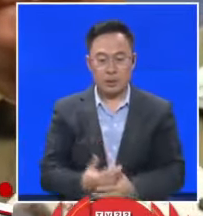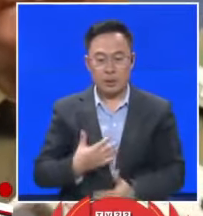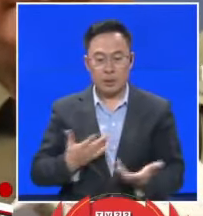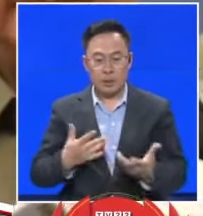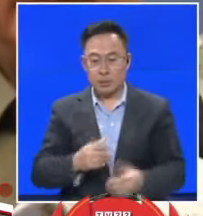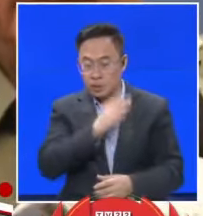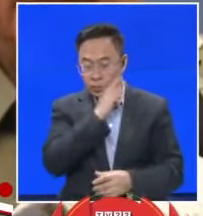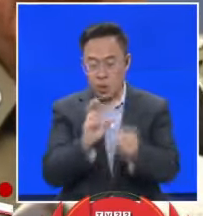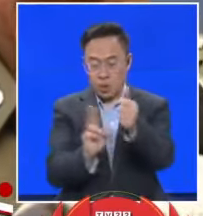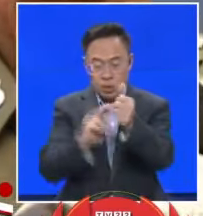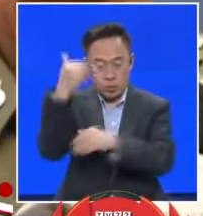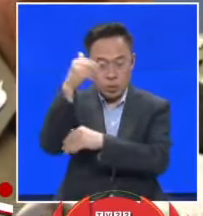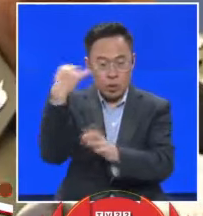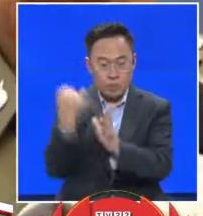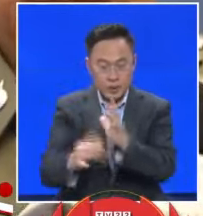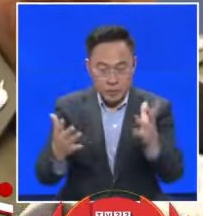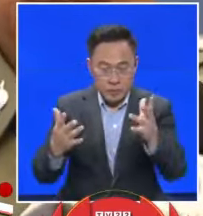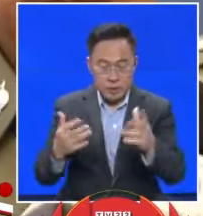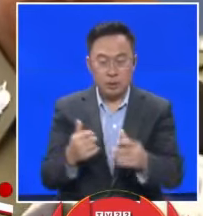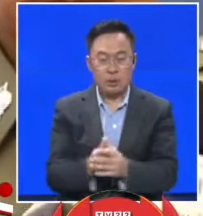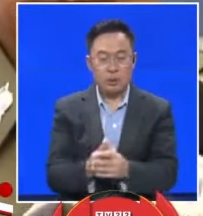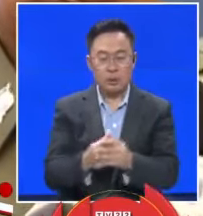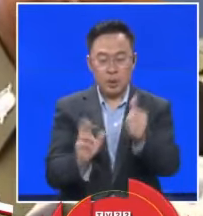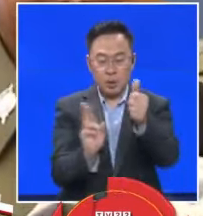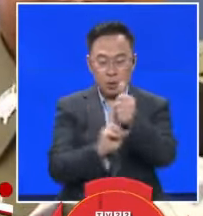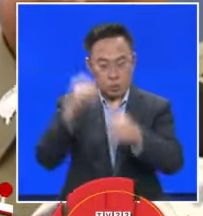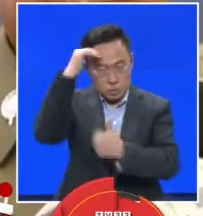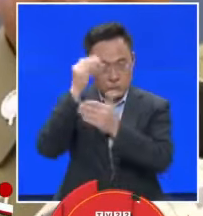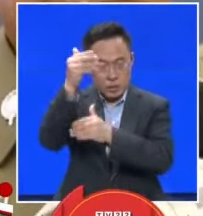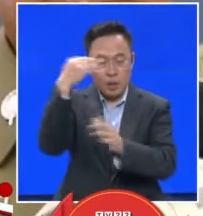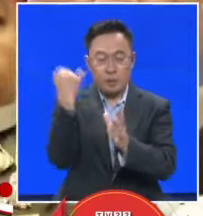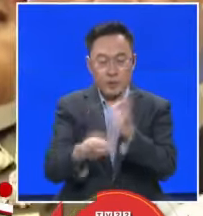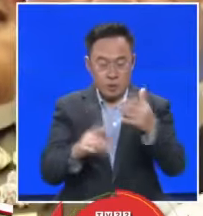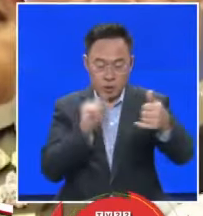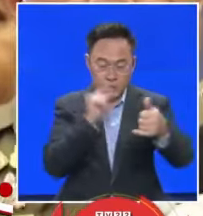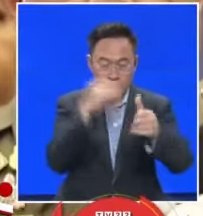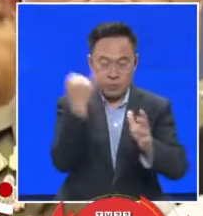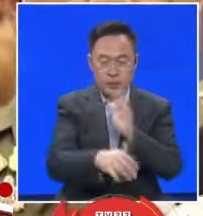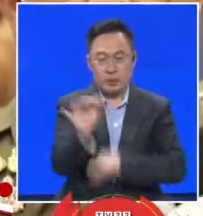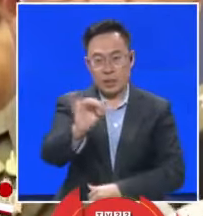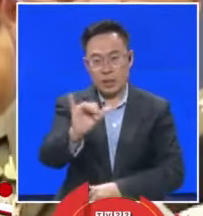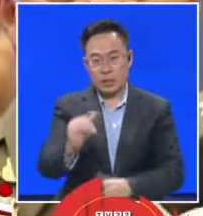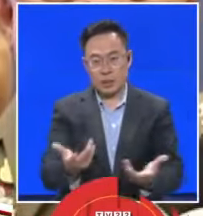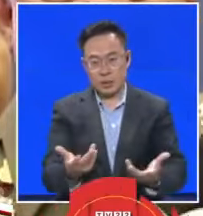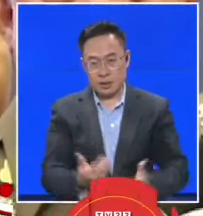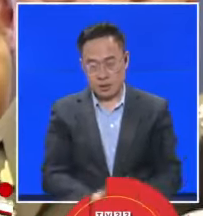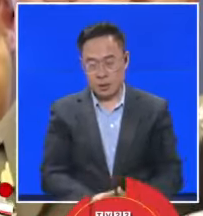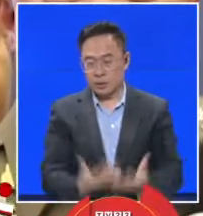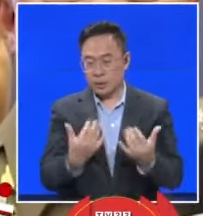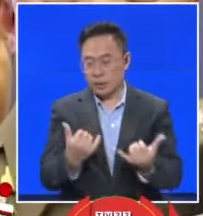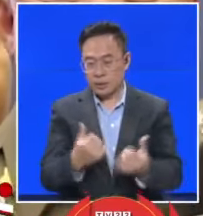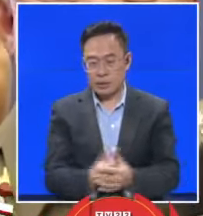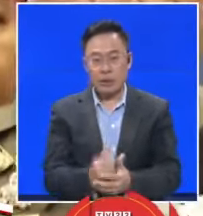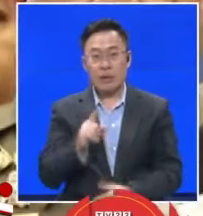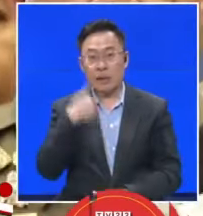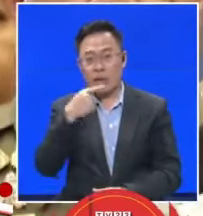ไม่ผิดพี่โจ๊กก็คือไม่ผิดทุกวันนี้พี่โจ๊กยังบริสุทธิ์อยู่ 100% ยังไม่มีการแจ้งข้อหา เนี่ยท่านผู้ชมฮะคือใ